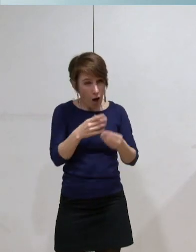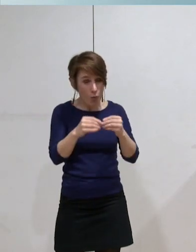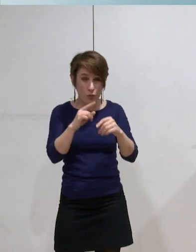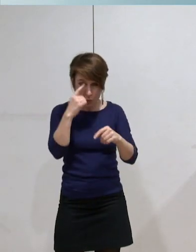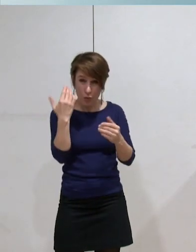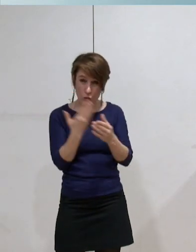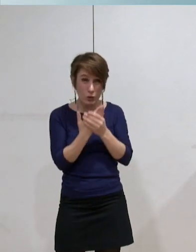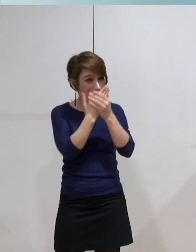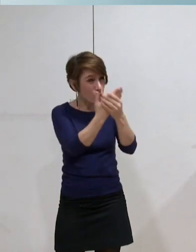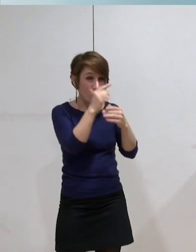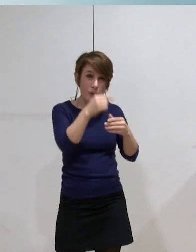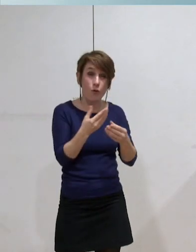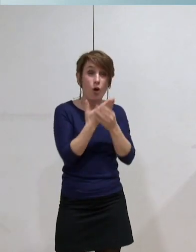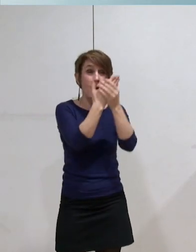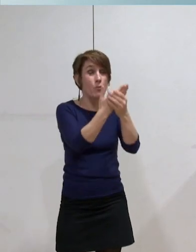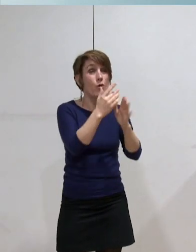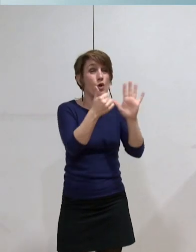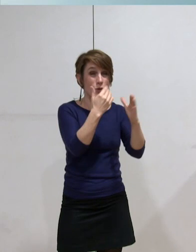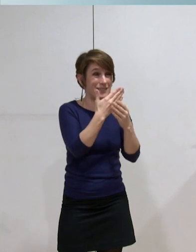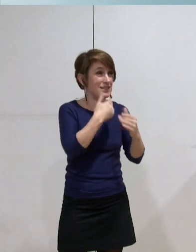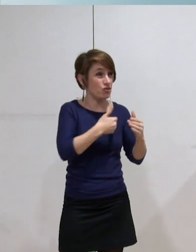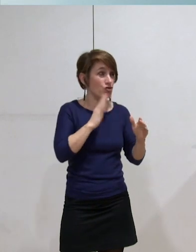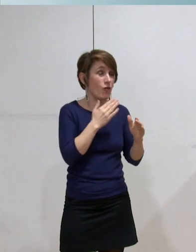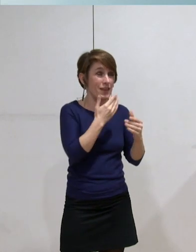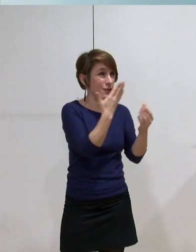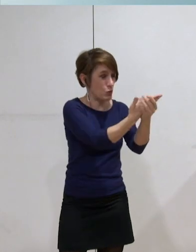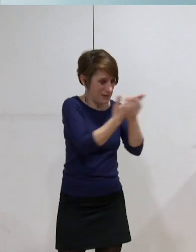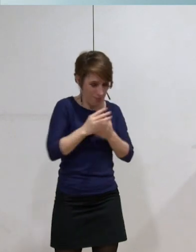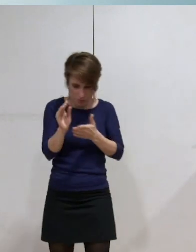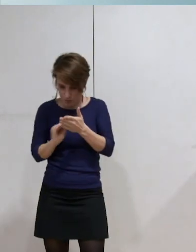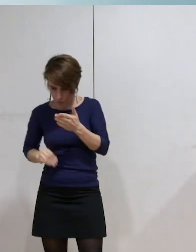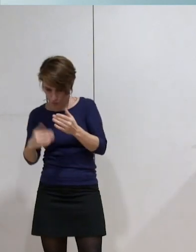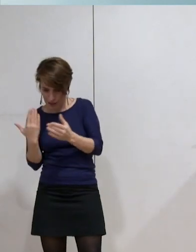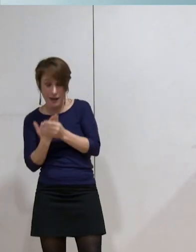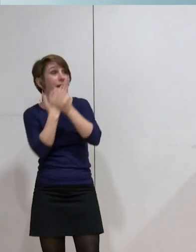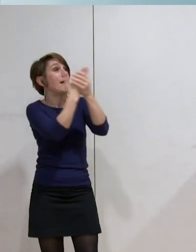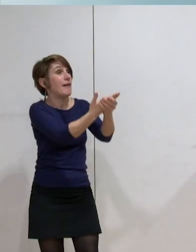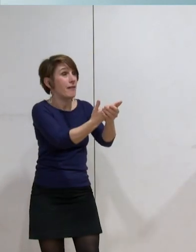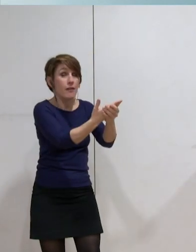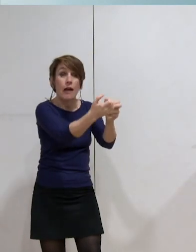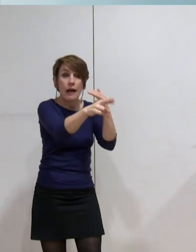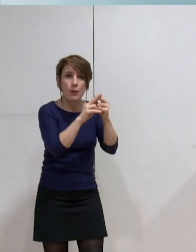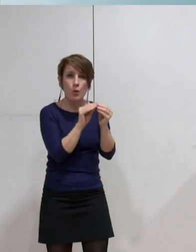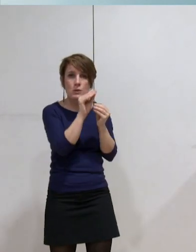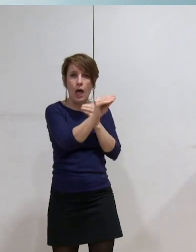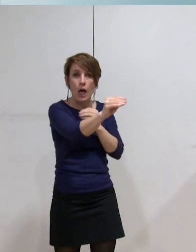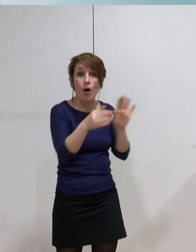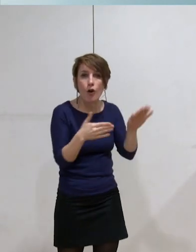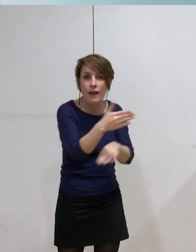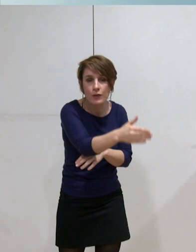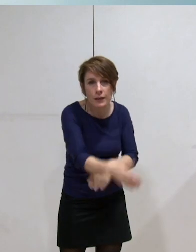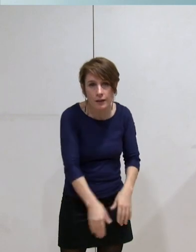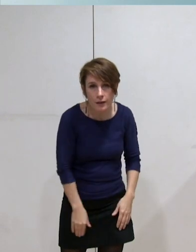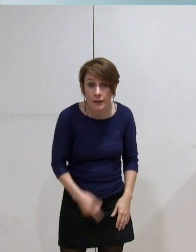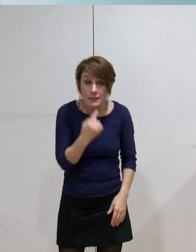de dérogation le 6 janvier le déposer au plus vite pour obtenir une réponse au mieux fin avril en cas de refus les parents devront